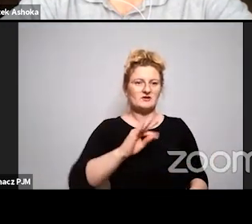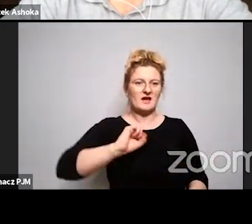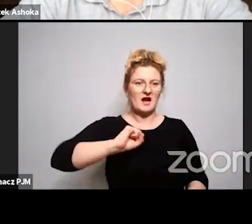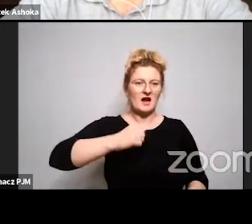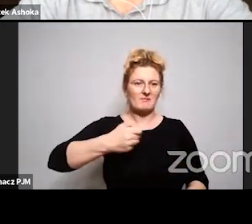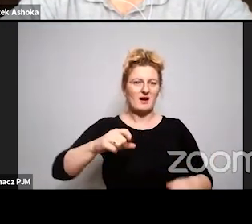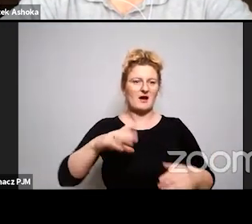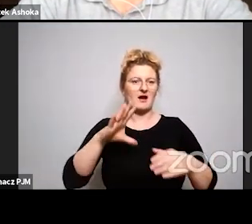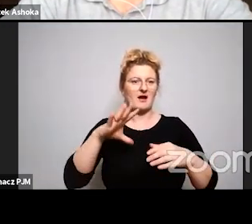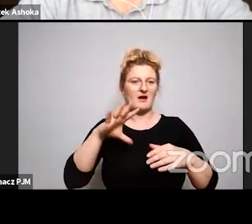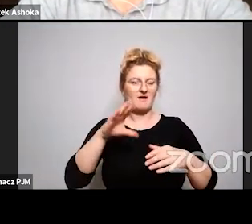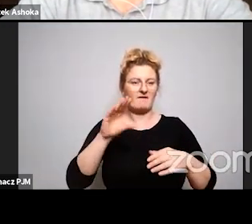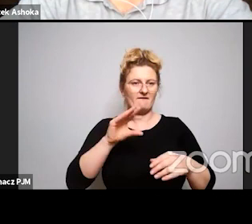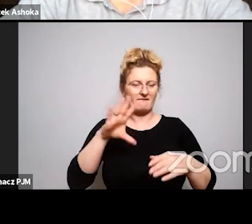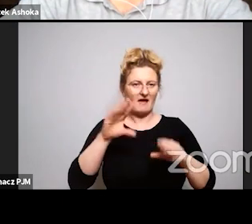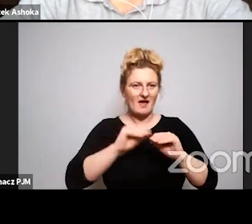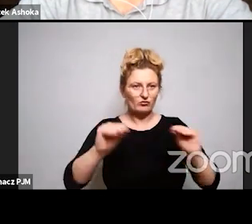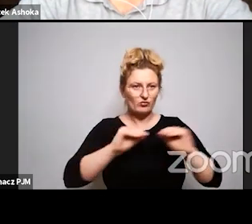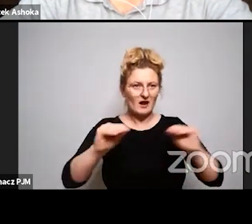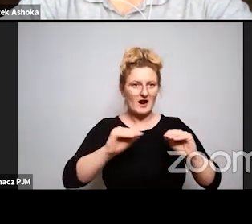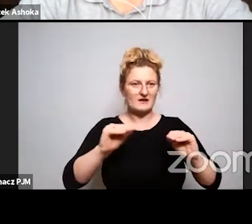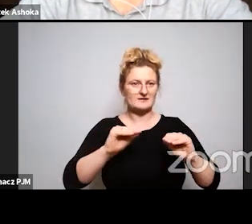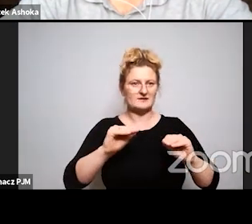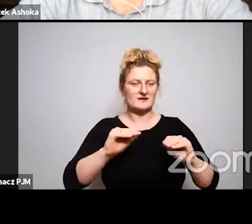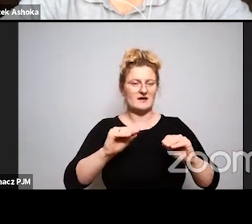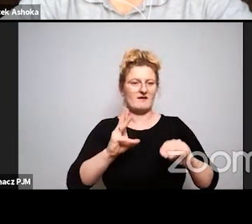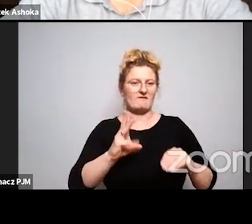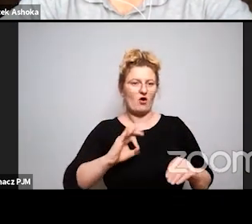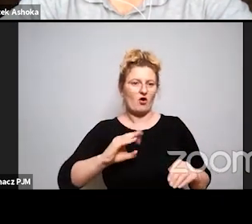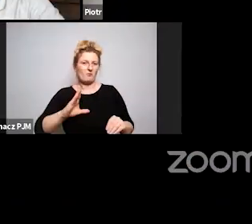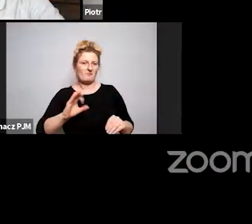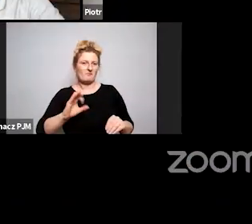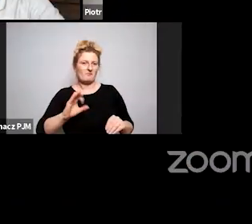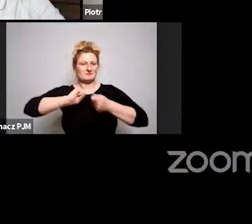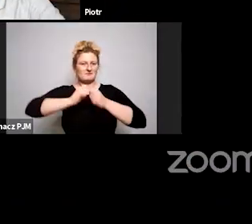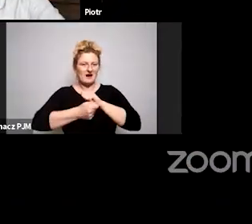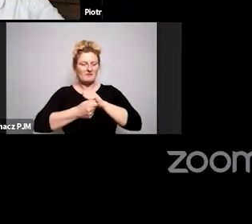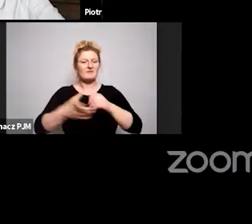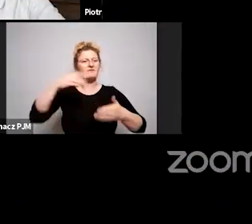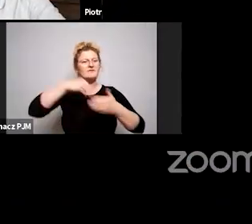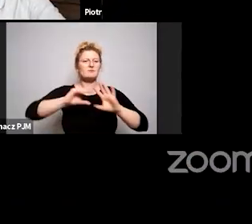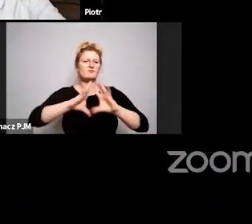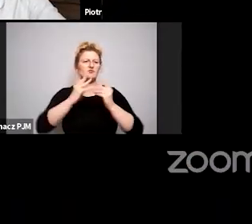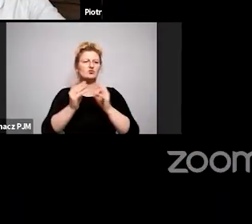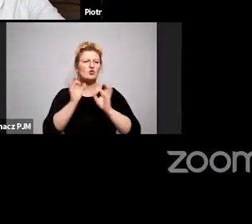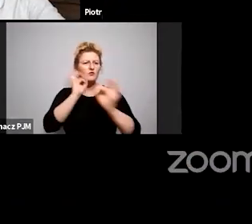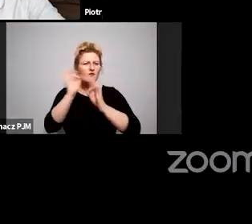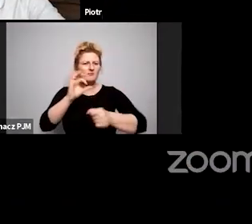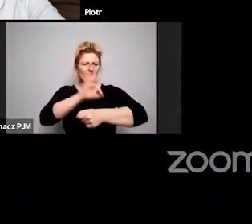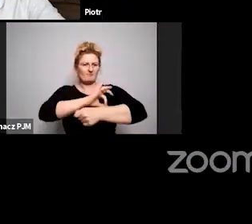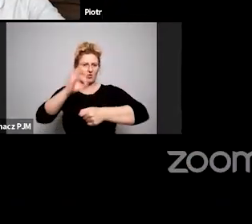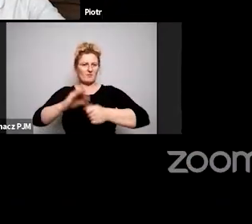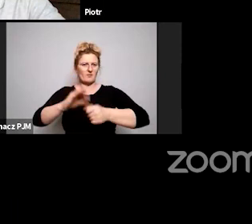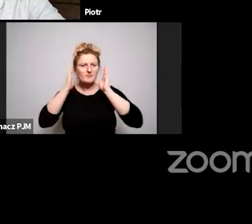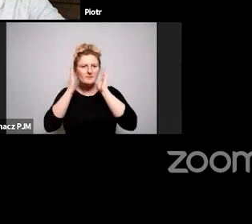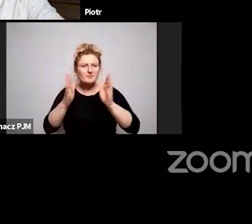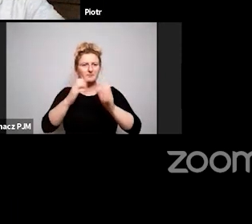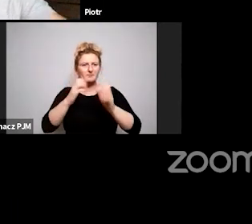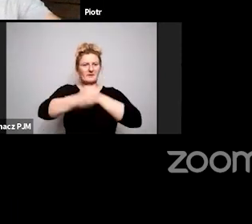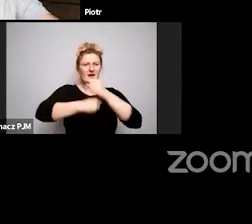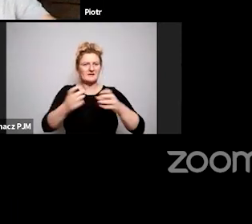zmiany, ponieważ tam wrzucamy wszystkie informacje związane z naszym projektem, który właśnie skupia się na pracy z